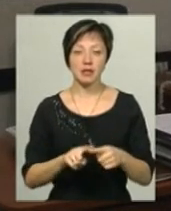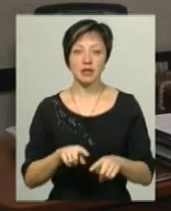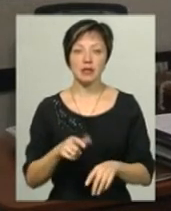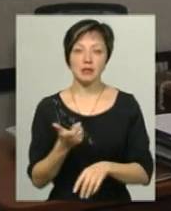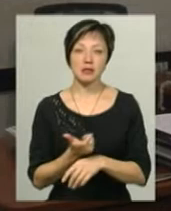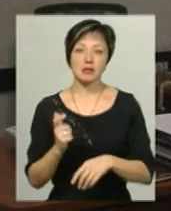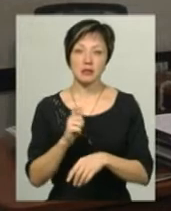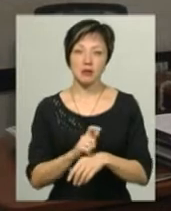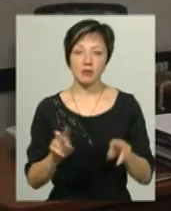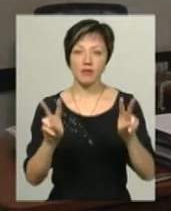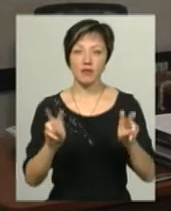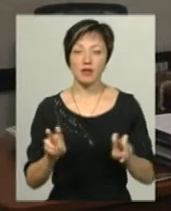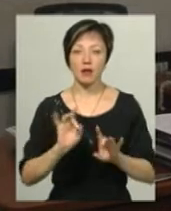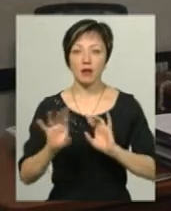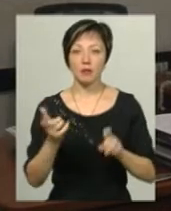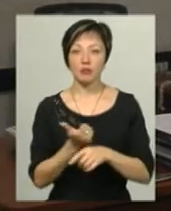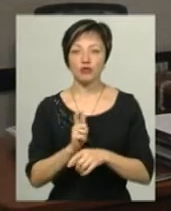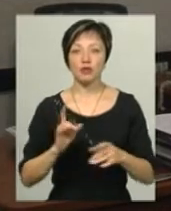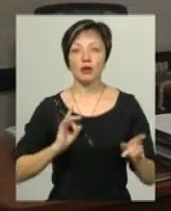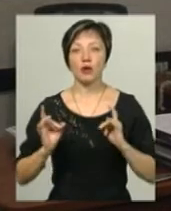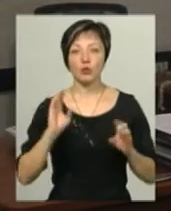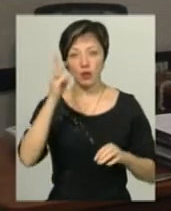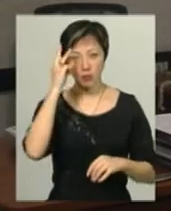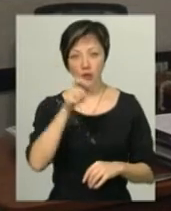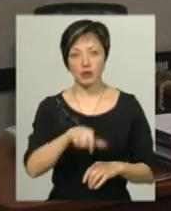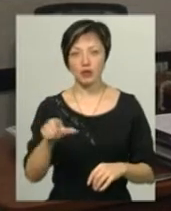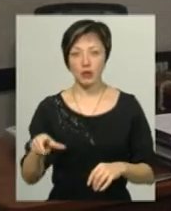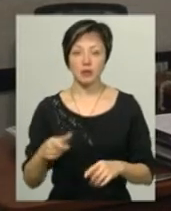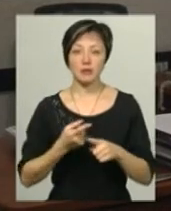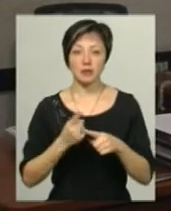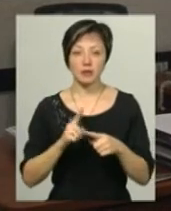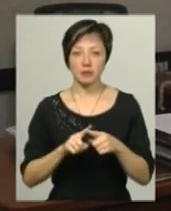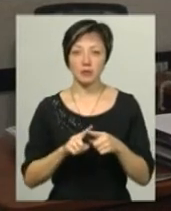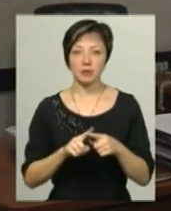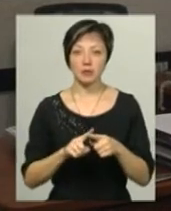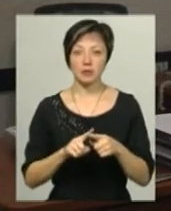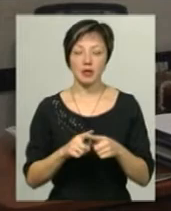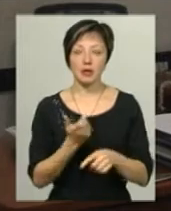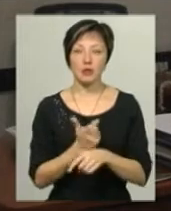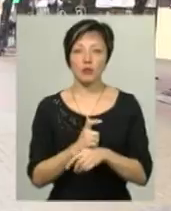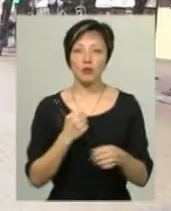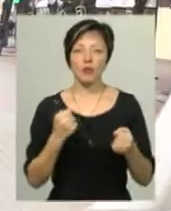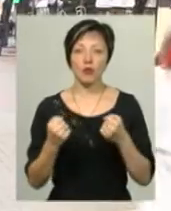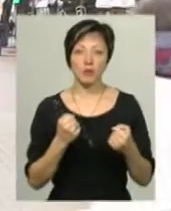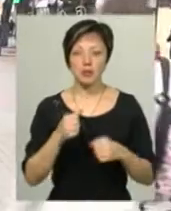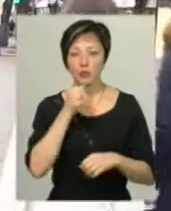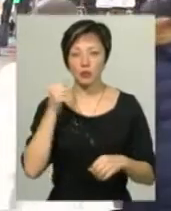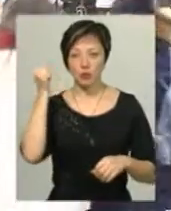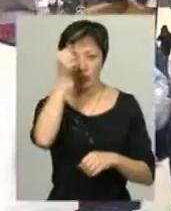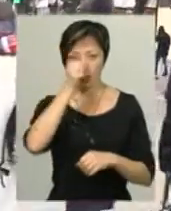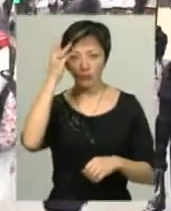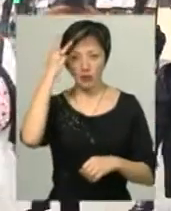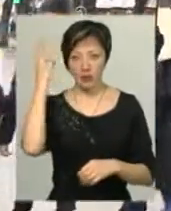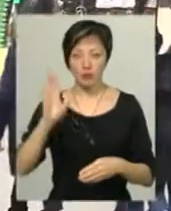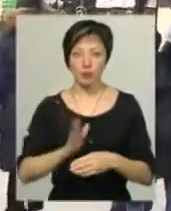такий вид реклами, який найбільше дратує хмельничан. Відповідно, ми з ним і найбільше боремося. За минулий рік у